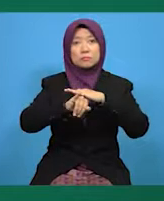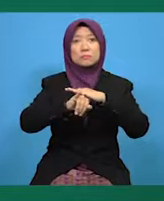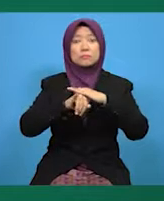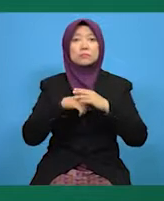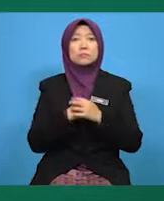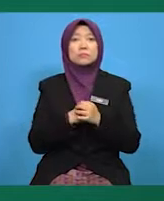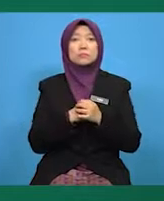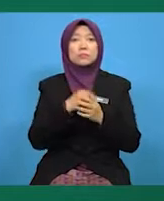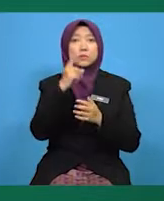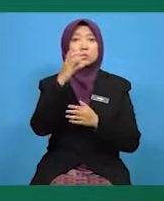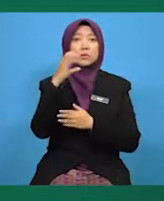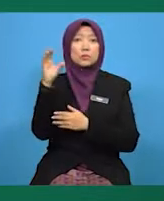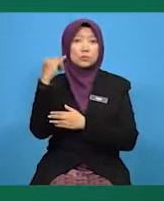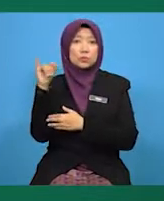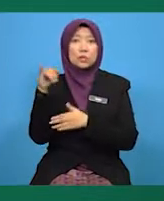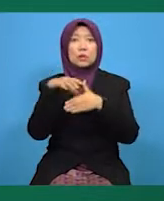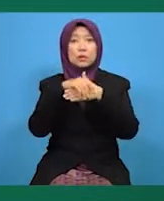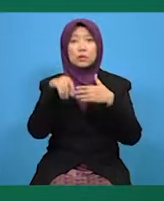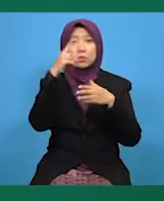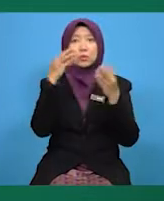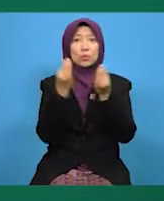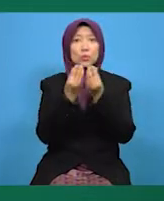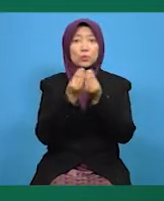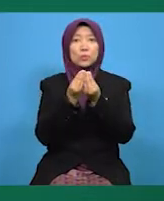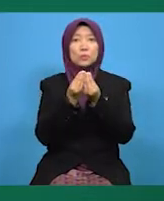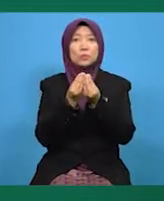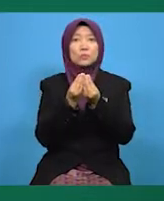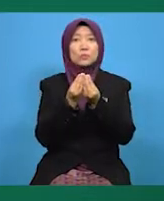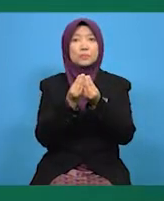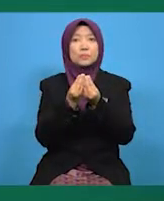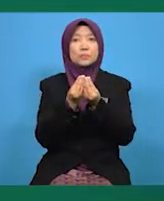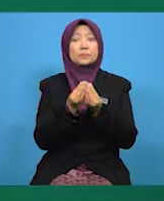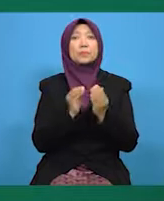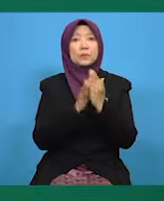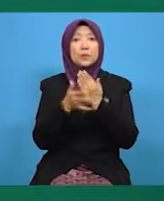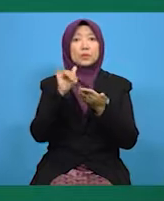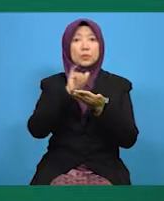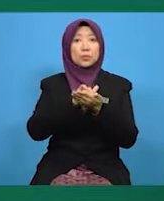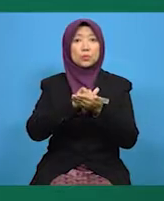juta ringgit bagi mendapatkan jumlah KDNK. Oleh itu,